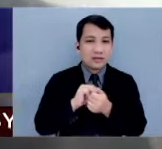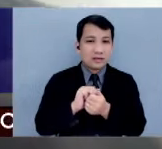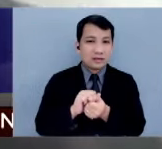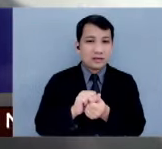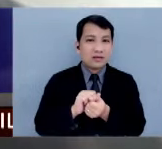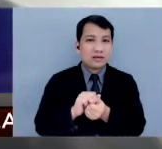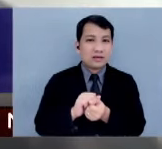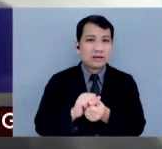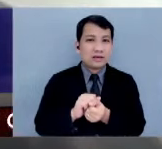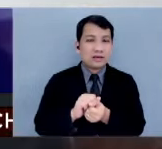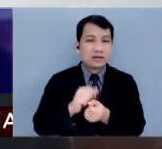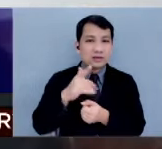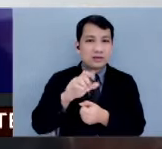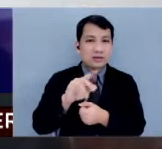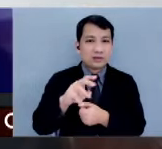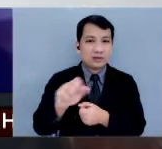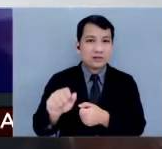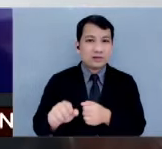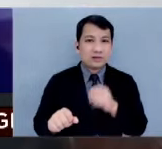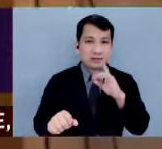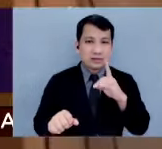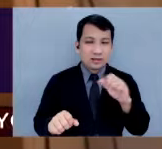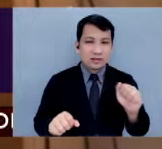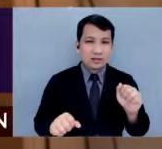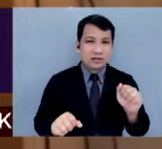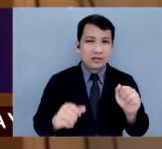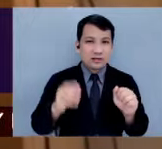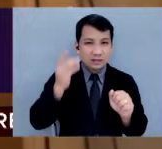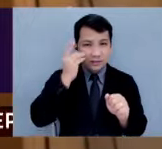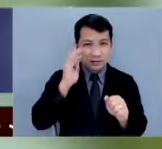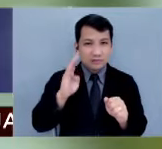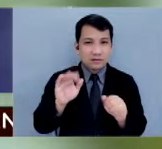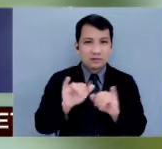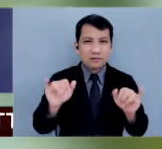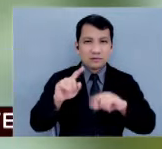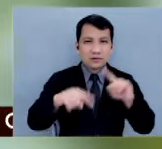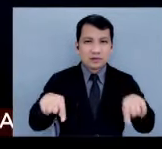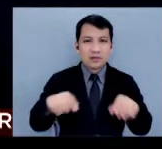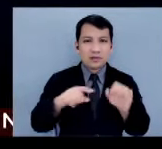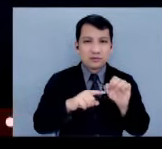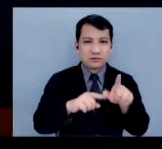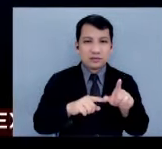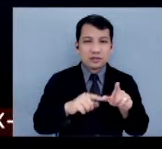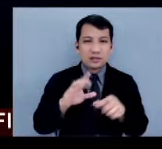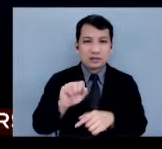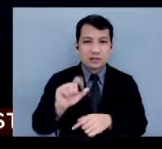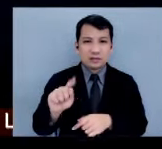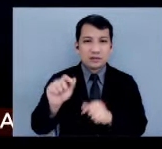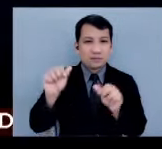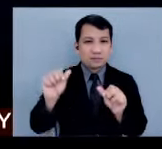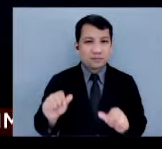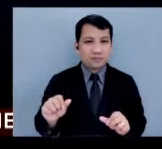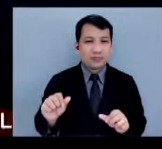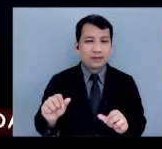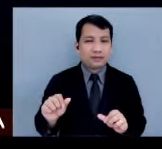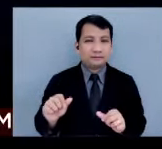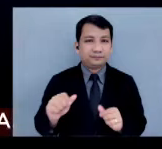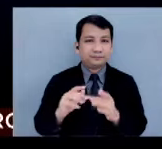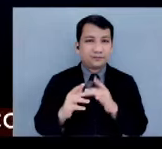Gordon Cormier, Dallas Liu, Daniel Dae-kim at iba pang OG cast. Nag-post din online ang Netflix